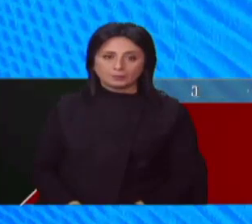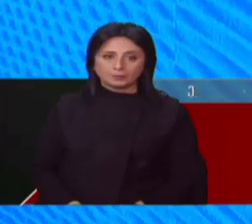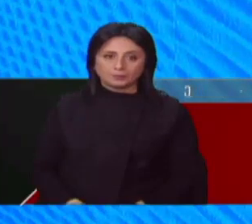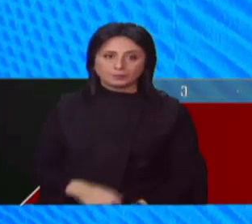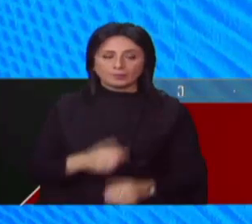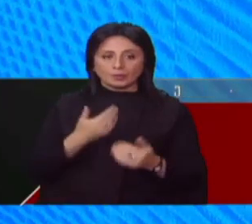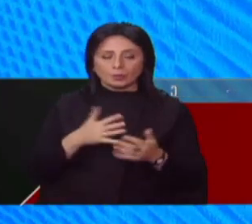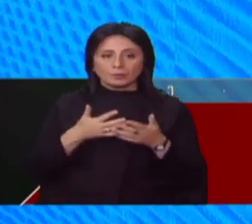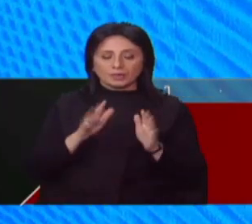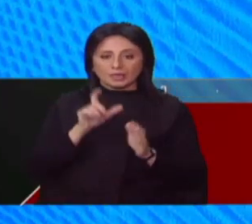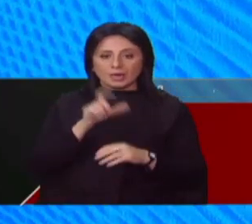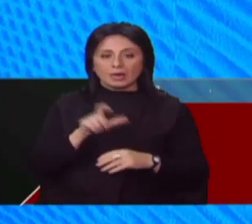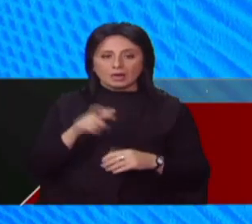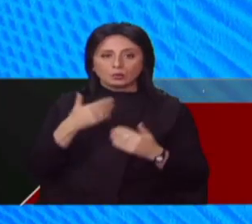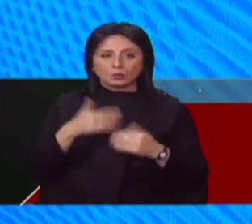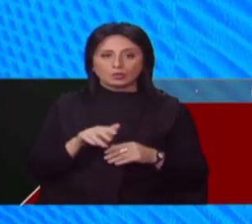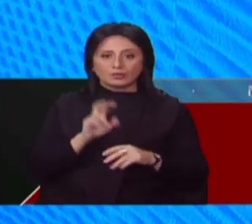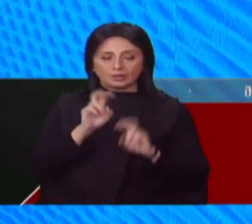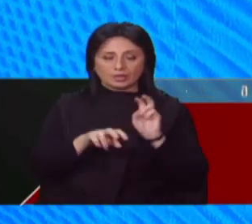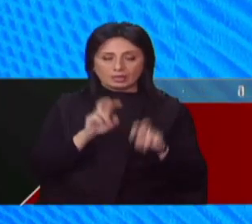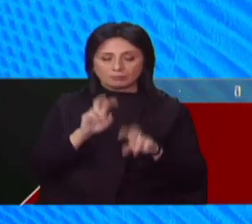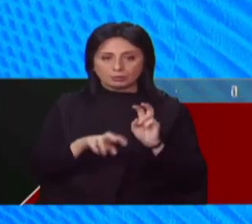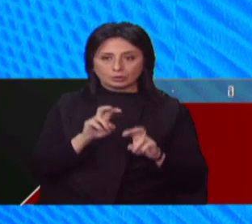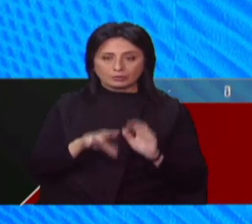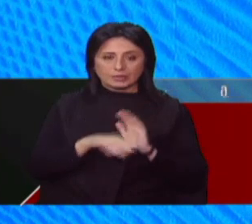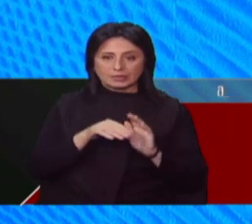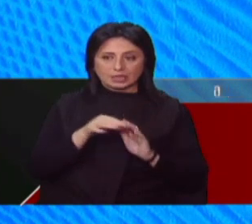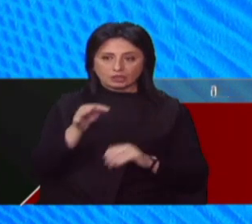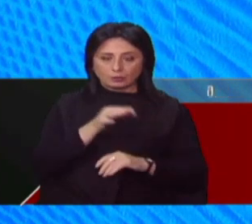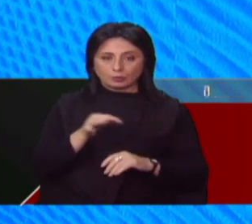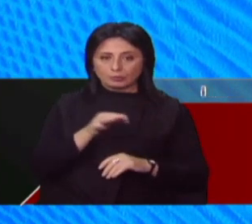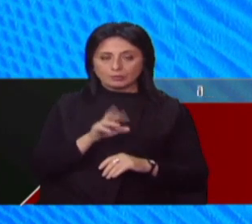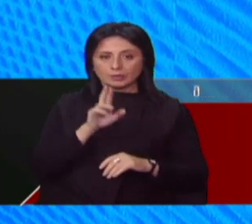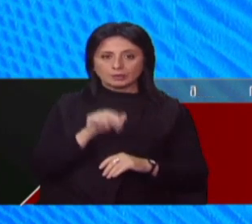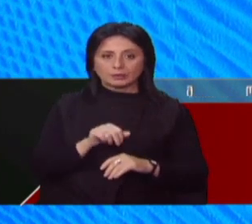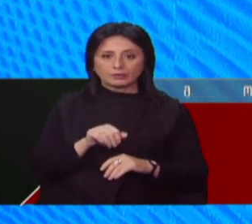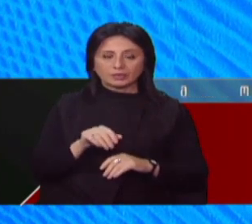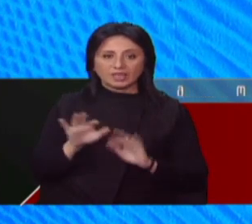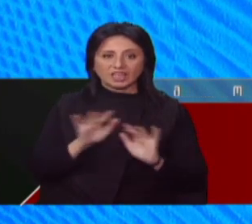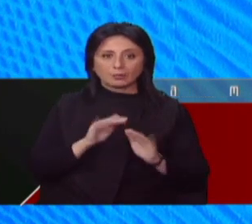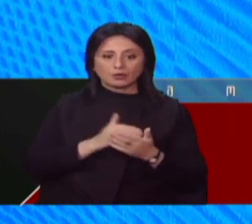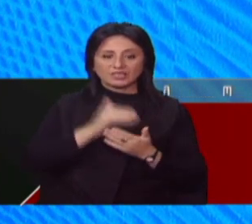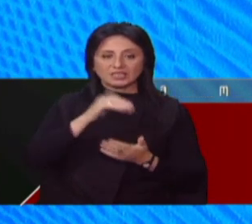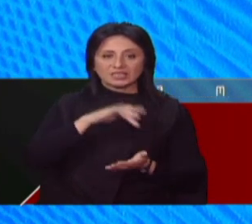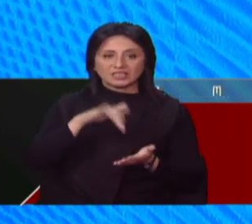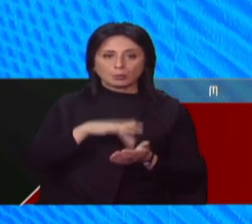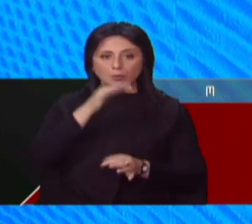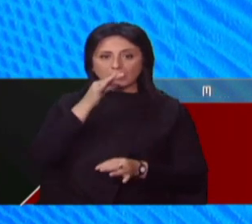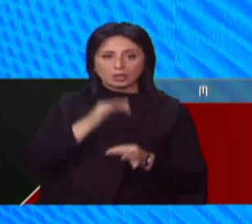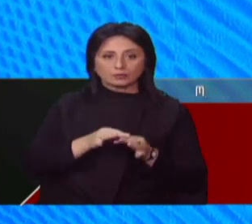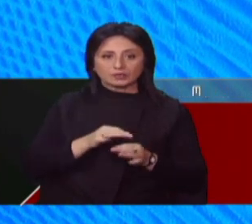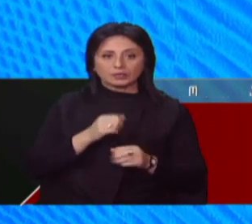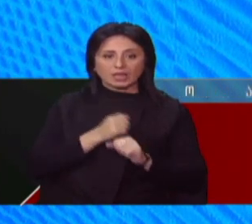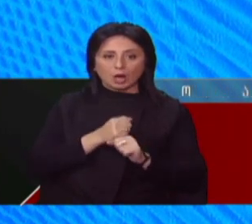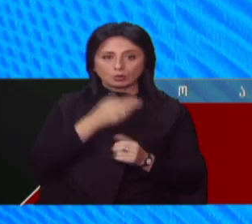Самасоциатасы меди амурчевели уже камуцхада, сарчо нубнебсе, да имакуме дамагали самокалоко пасусклобит, как